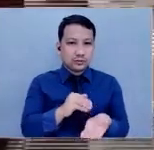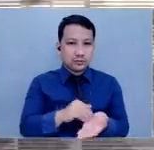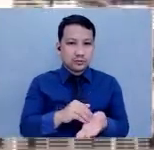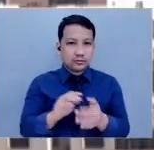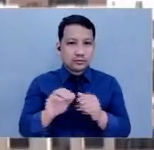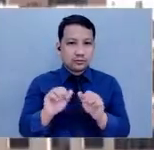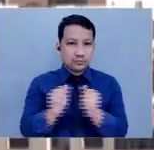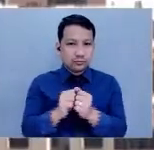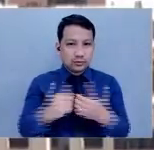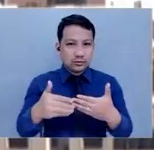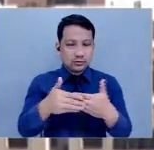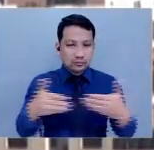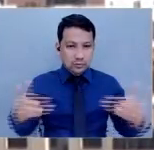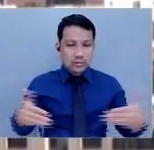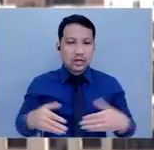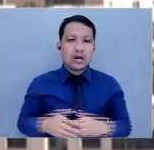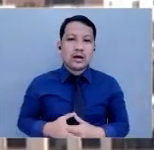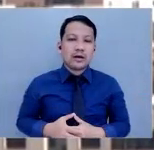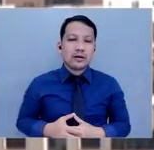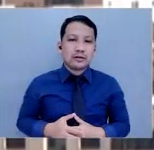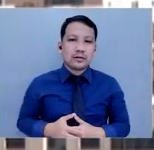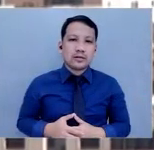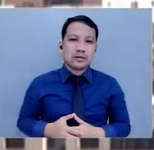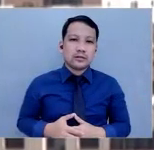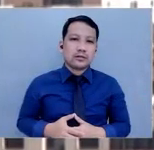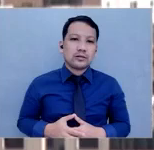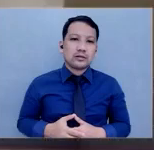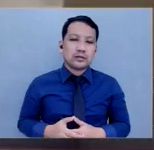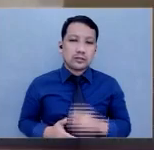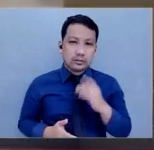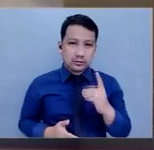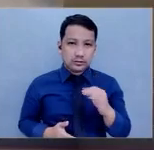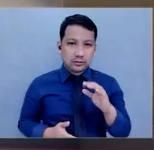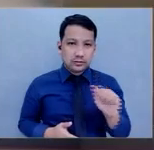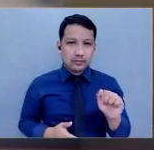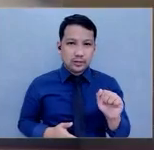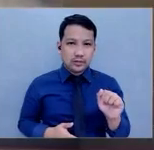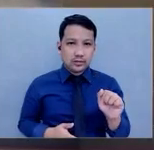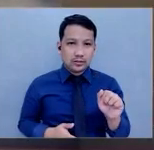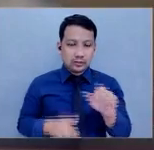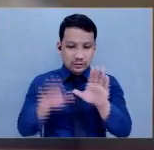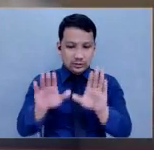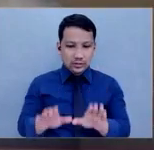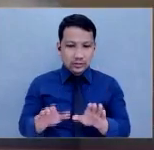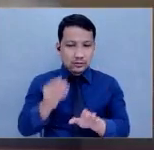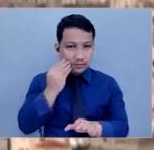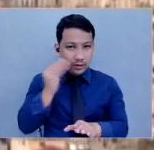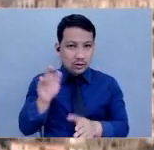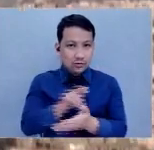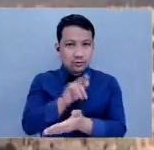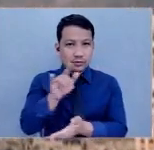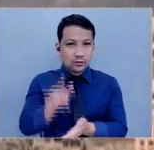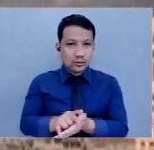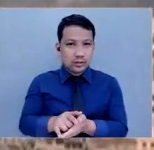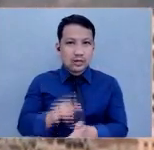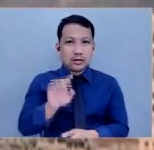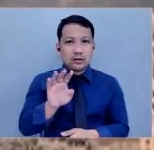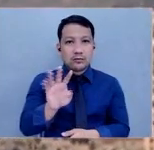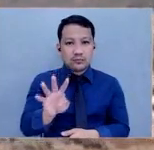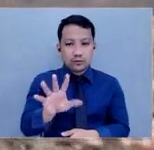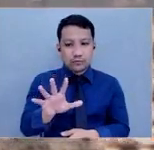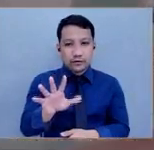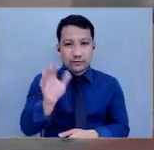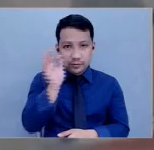Borders. Sabi naman ng DFA, sa darating na linggo na makakauwi ng Pilipinas ang 45 Pilipino